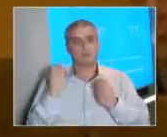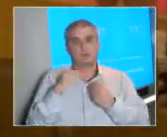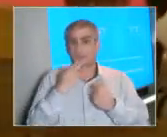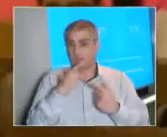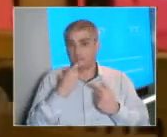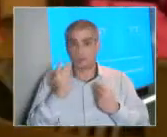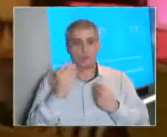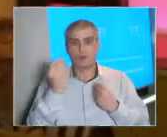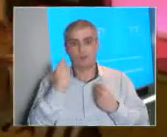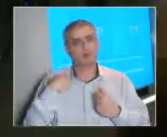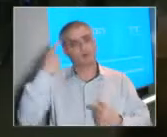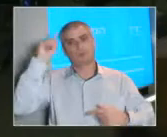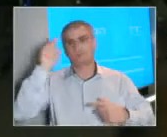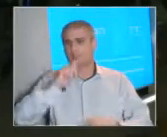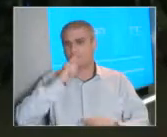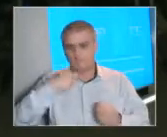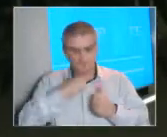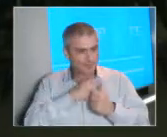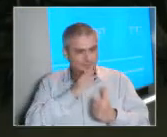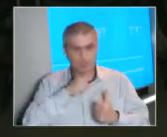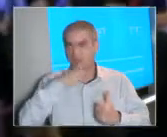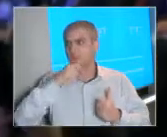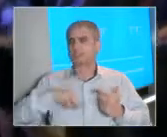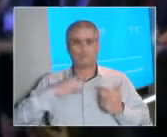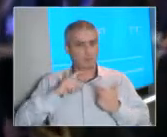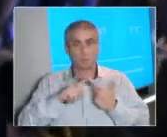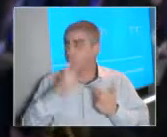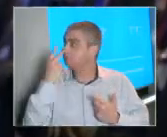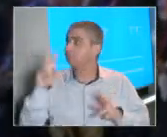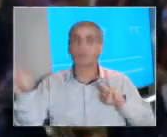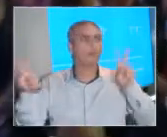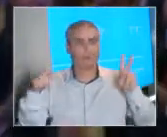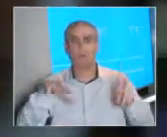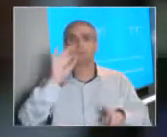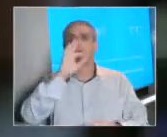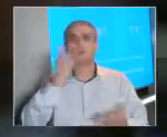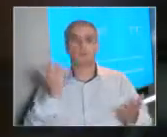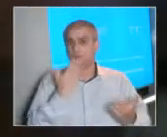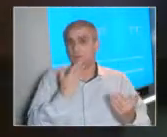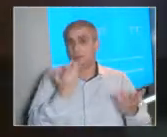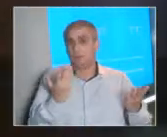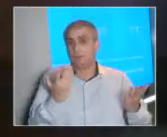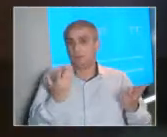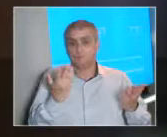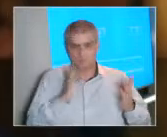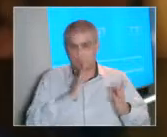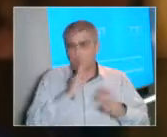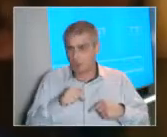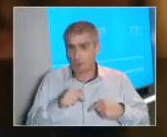בישראל, אני חושב שכל דבר אנחנו המצאנו, בעיות בפנסיה, בעיות במערכת הבריאות. כשאתה מתחיל להסתכל, אתה מגלה שישראל חובה